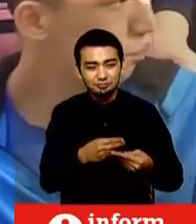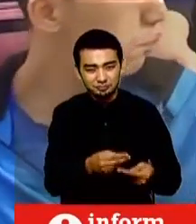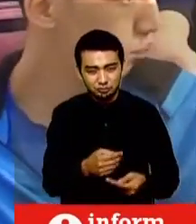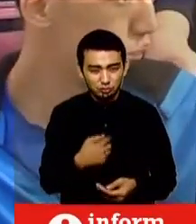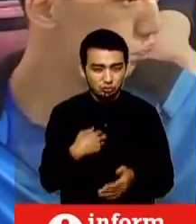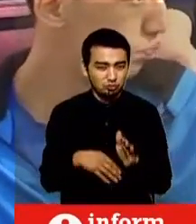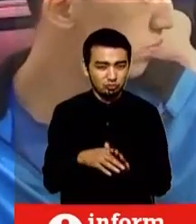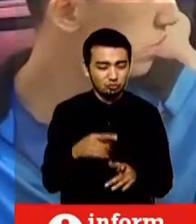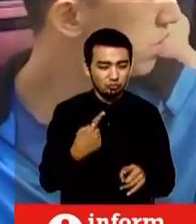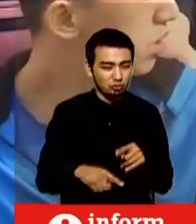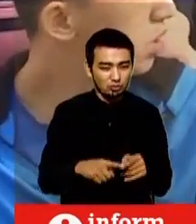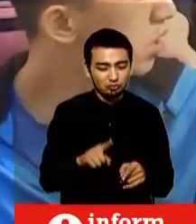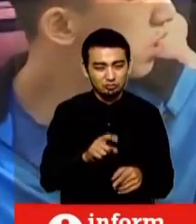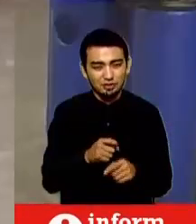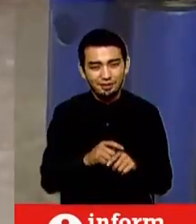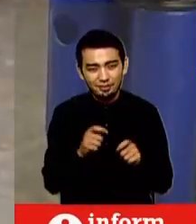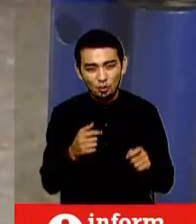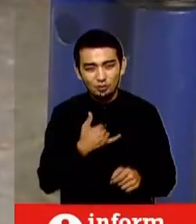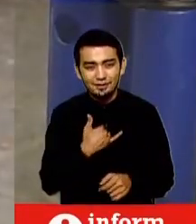живут дети-инвалиды,